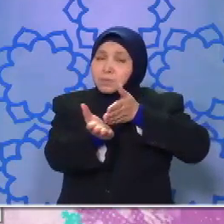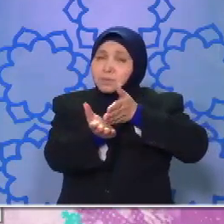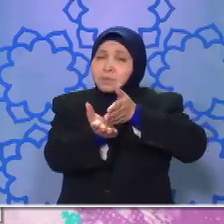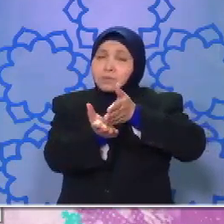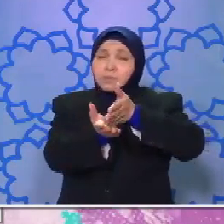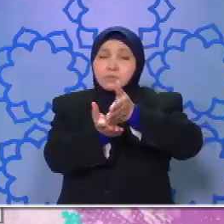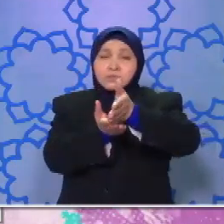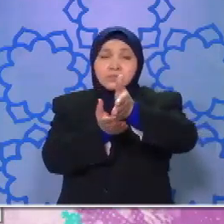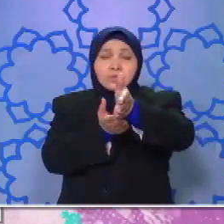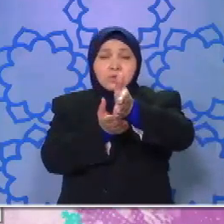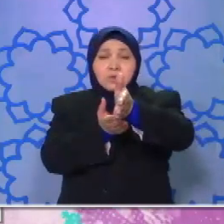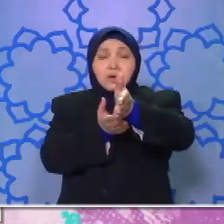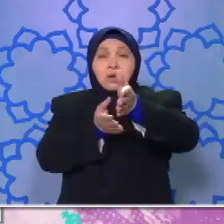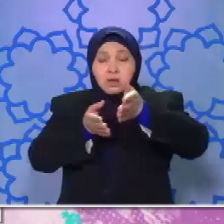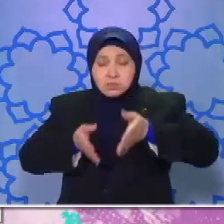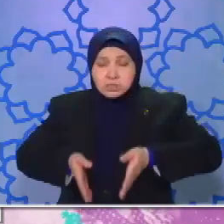المستقيم